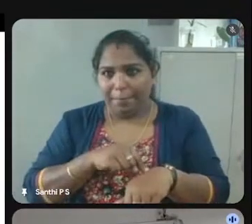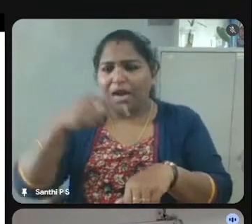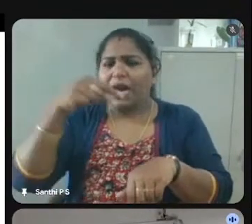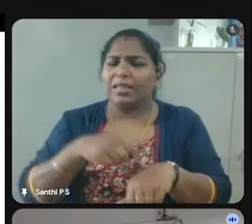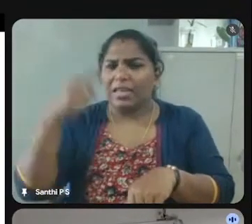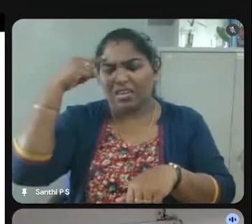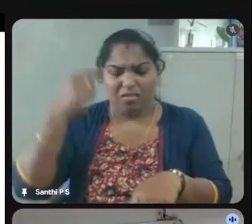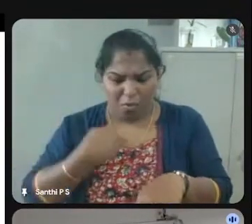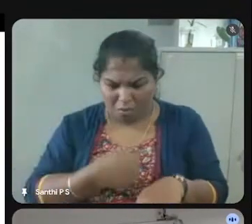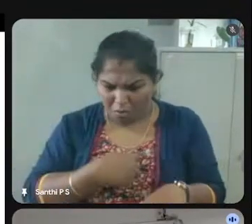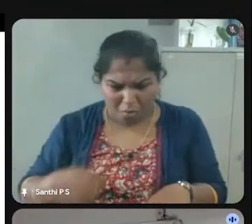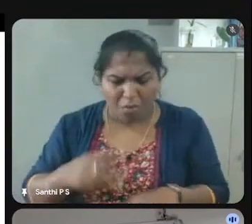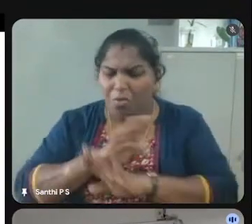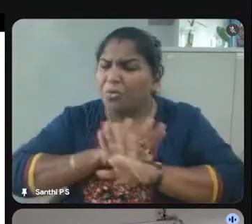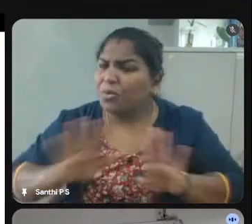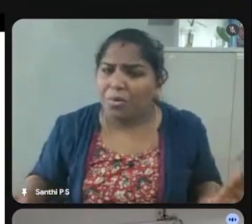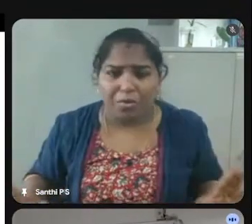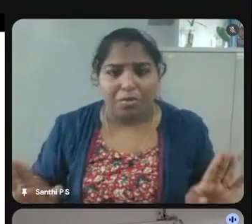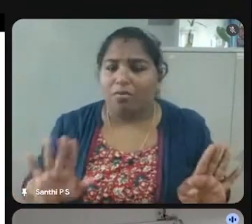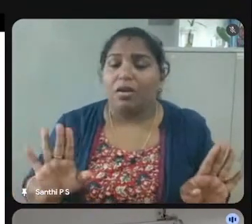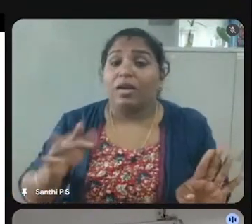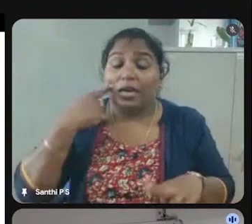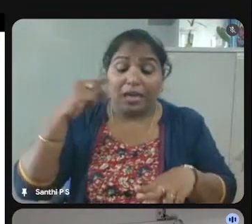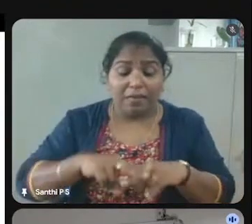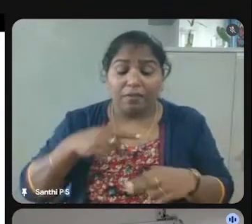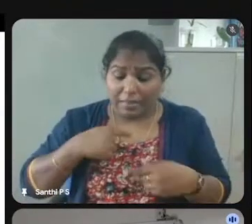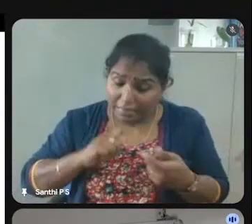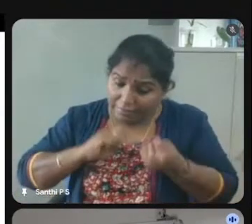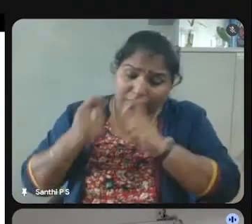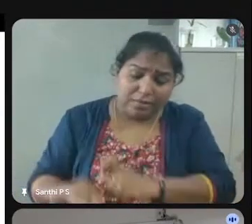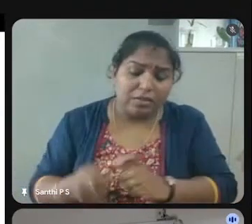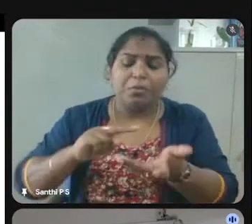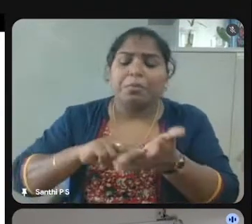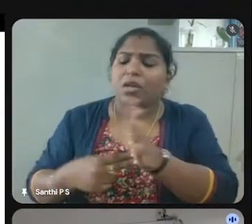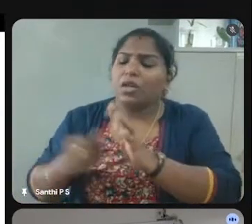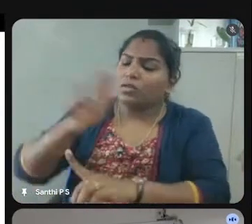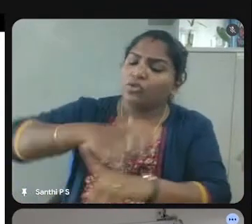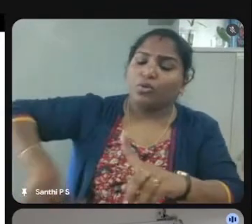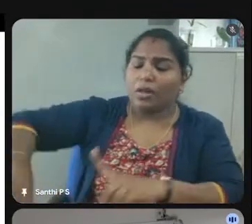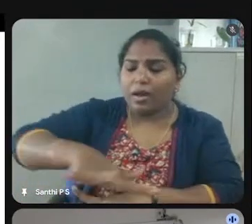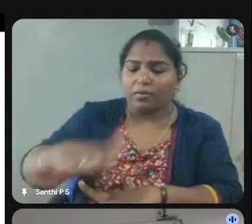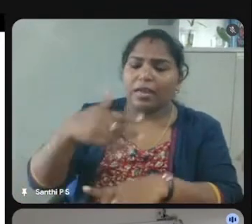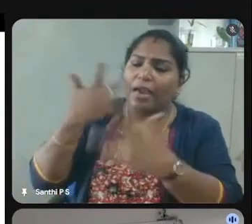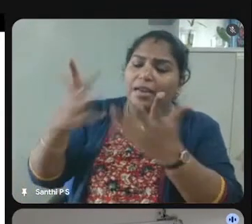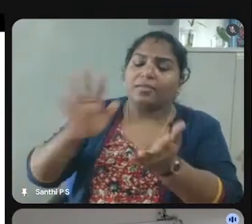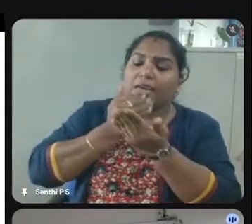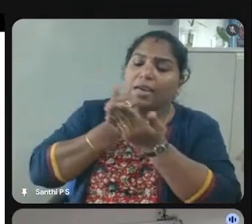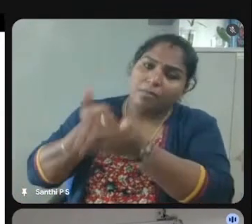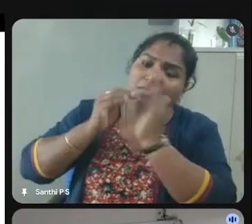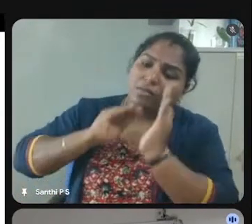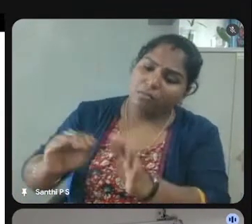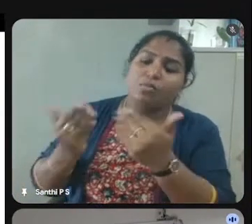നമ്മുടെ ഒപ്പം ചേർത്ത് നിർത്താനും അവരിൽ മാറ്റങ്ങൾ കൊണ്ടുവരാനും പറ്റുള്ളൂ. അപ്പം നീ അത് ചെയ്യുന്നില്ലേ, നീ ഇത് ചെയ്യുന്നില്ലേ എന്നുള്ള രീതിയിൽ നമ്മളോട് ചോദ്യങ്ങൾ വരുമ്പോൾ